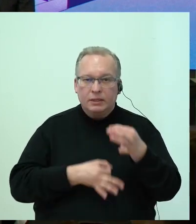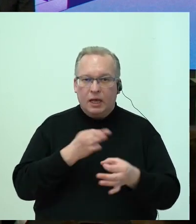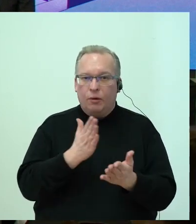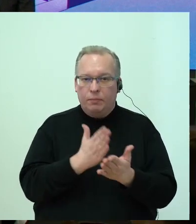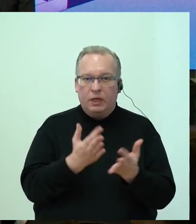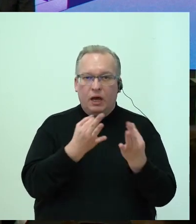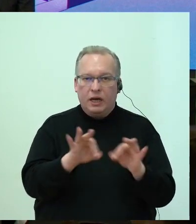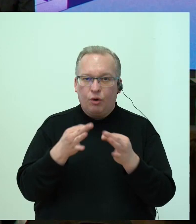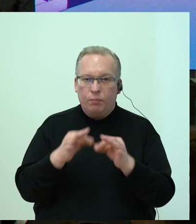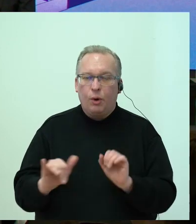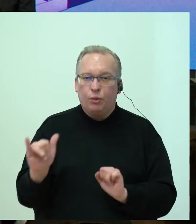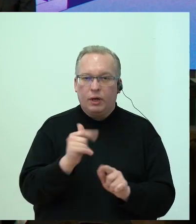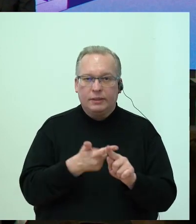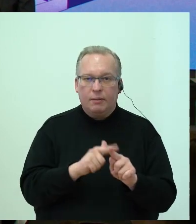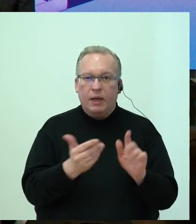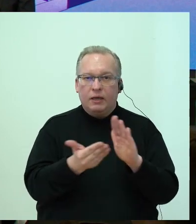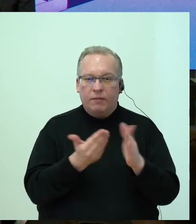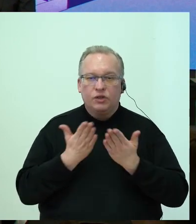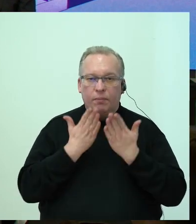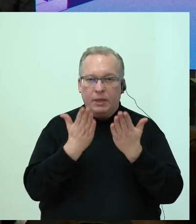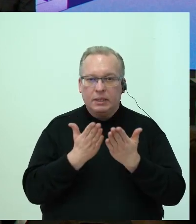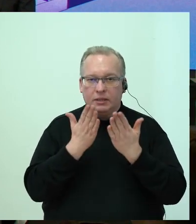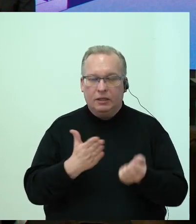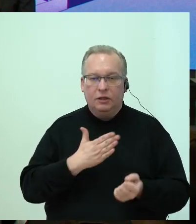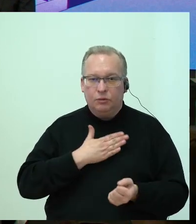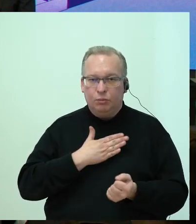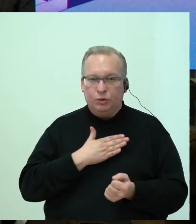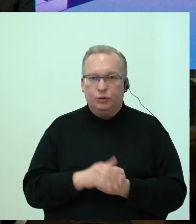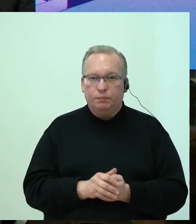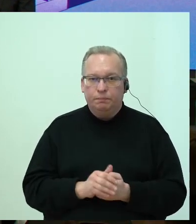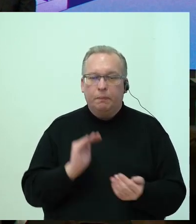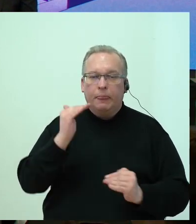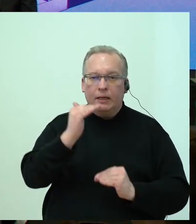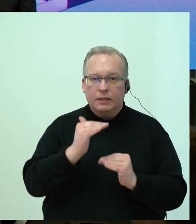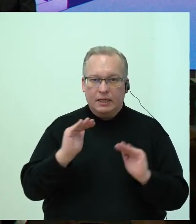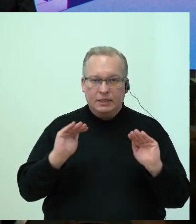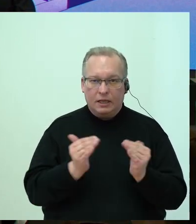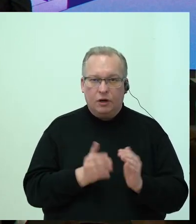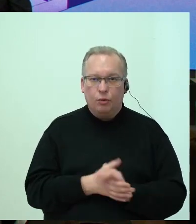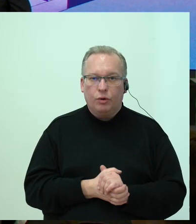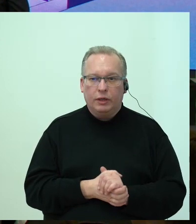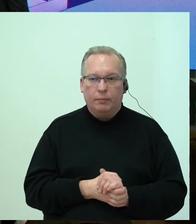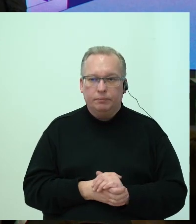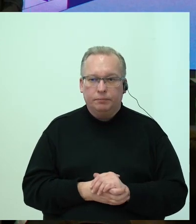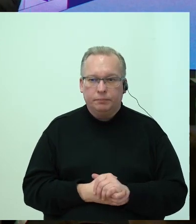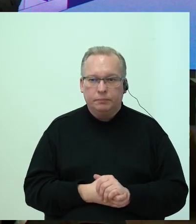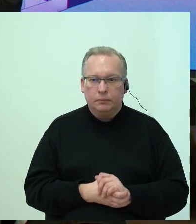plaukia rekomendacijos, kurias labai kviečiame pasiskaityti mūsų santraukoje. I'm sure that...